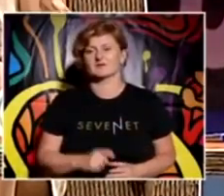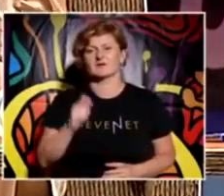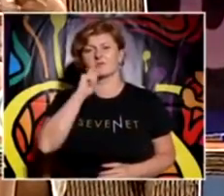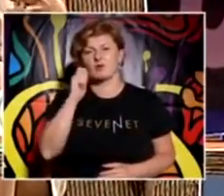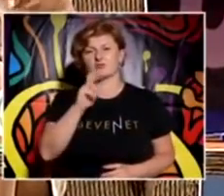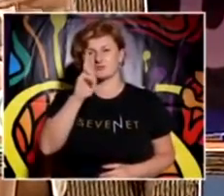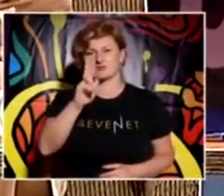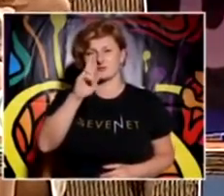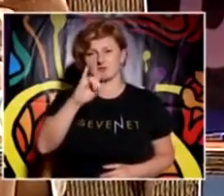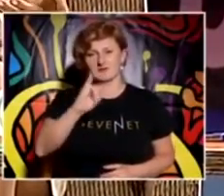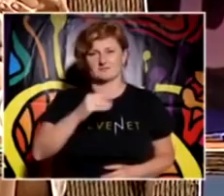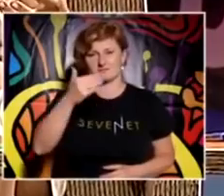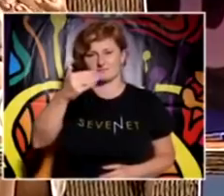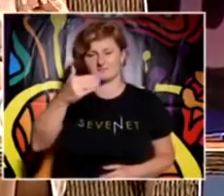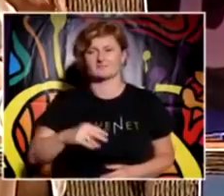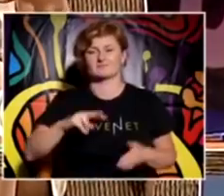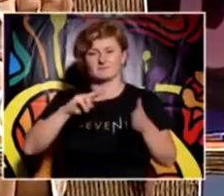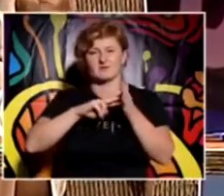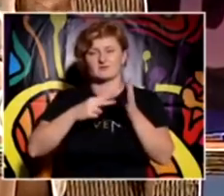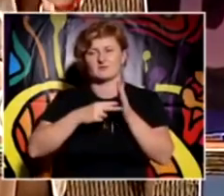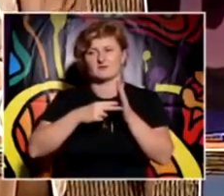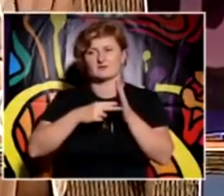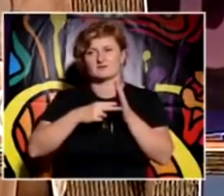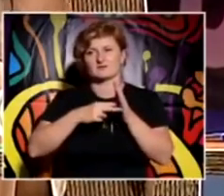Krym. Planowaliśmy spędzić